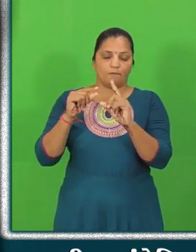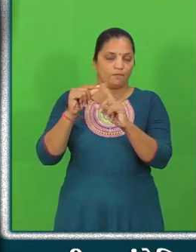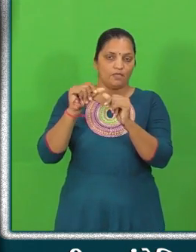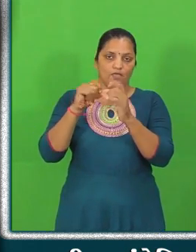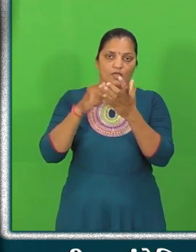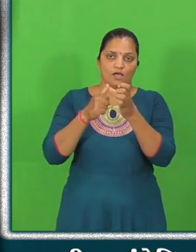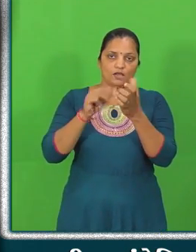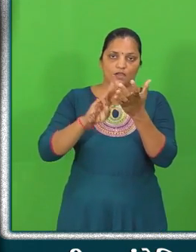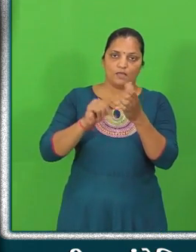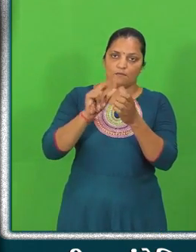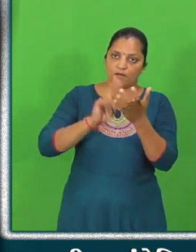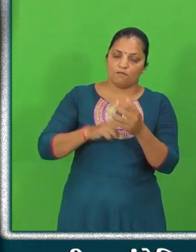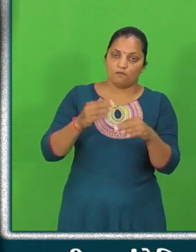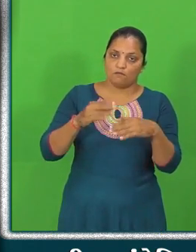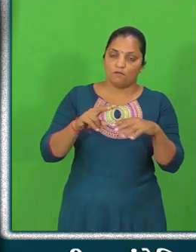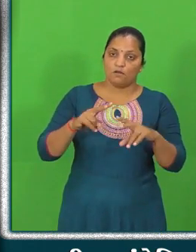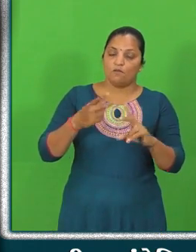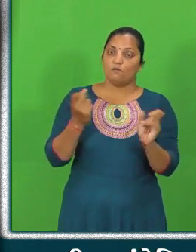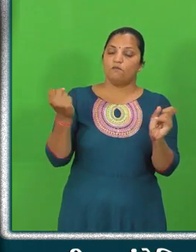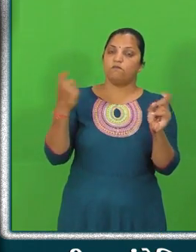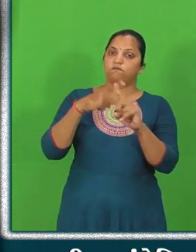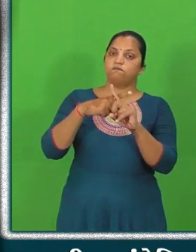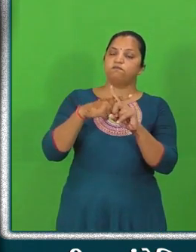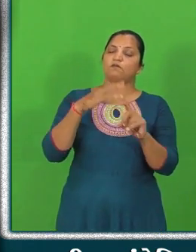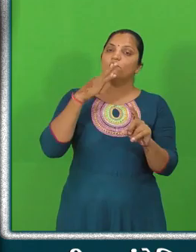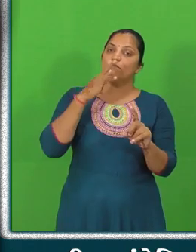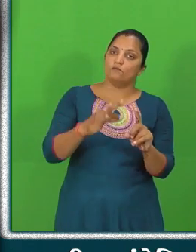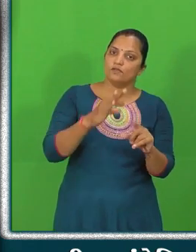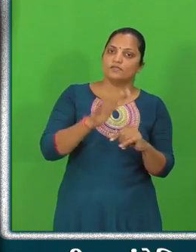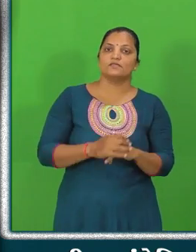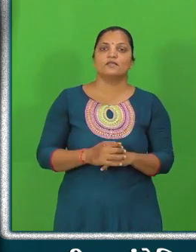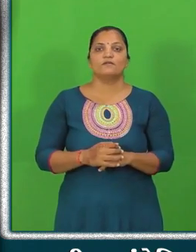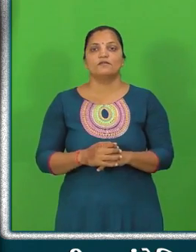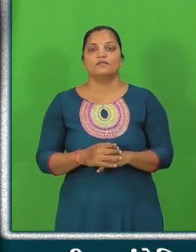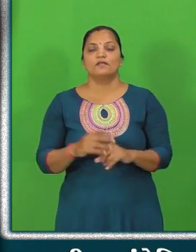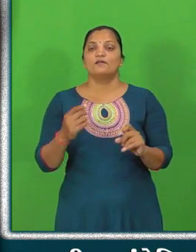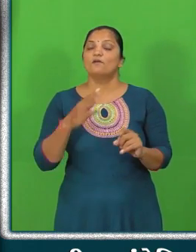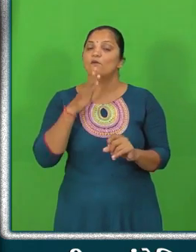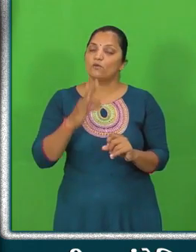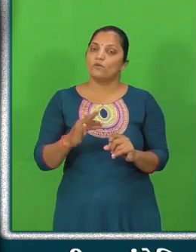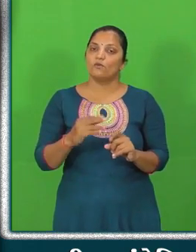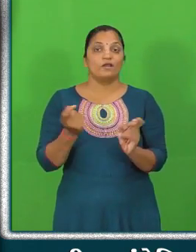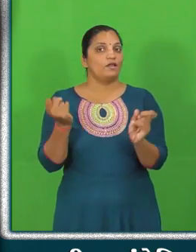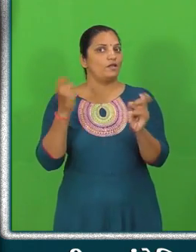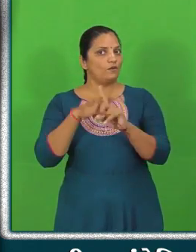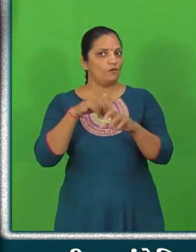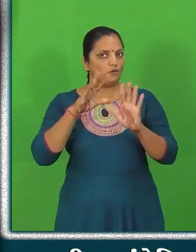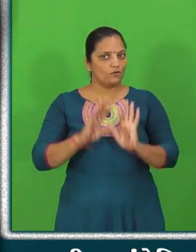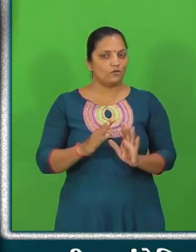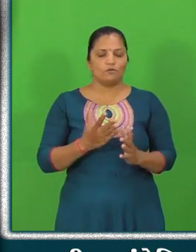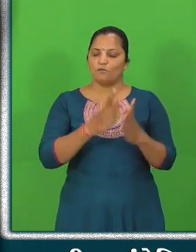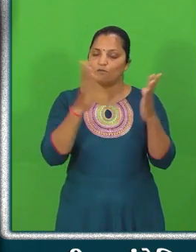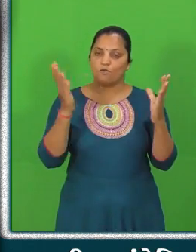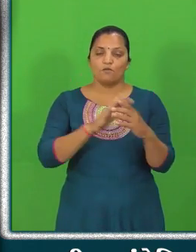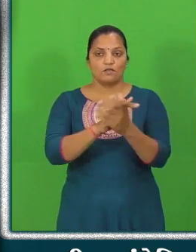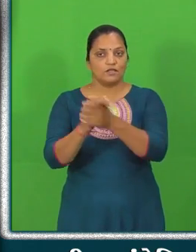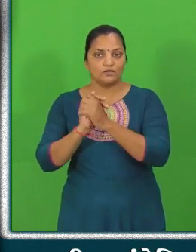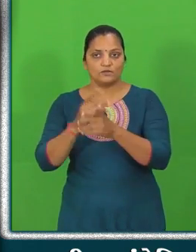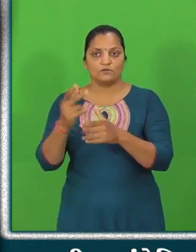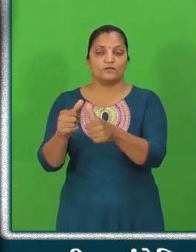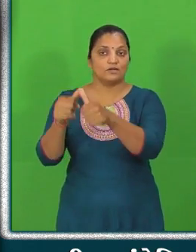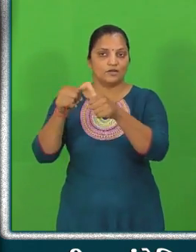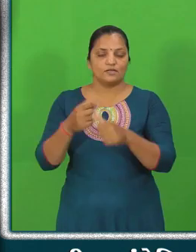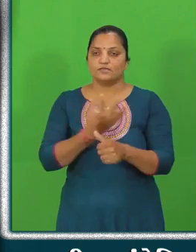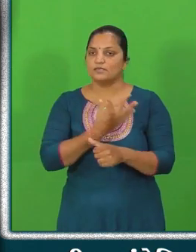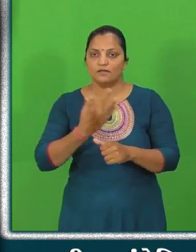એનું મોટું છે અને પ્રતિબિંબ ઉલટું છે. વાસ્તવિક કહેવાય, વાસ્તવિક અને ઉલટું છે. વેરી ગુડ, ઘણા બધા મિત્રોના જવાબ આવી ગયા